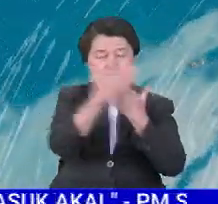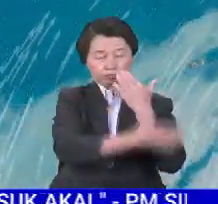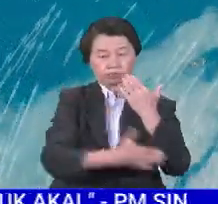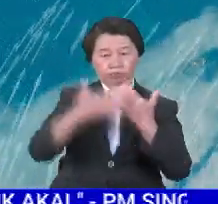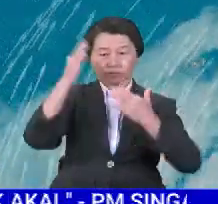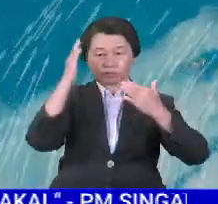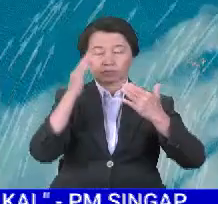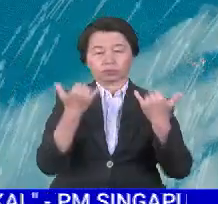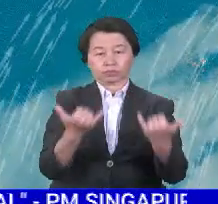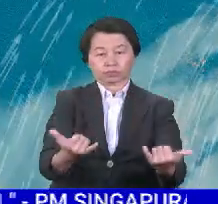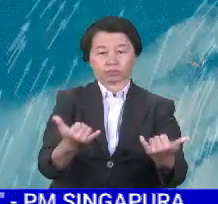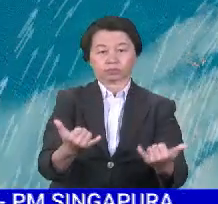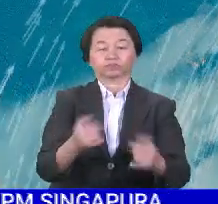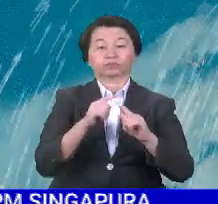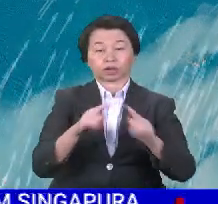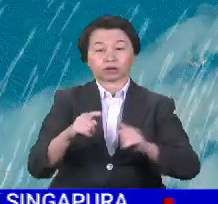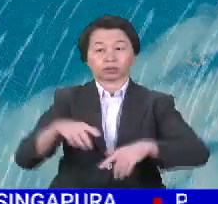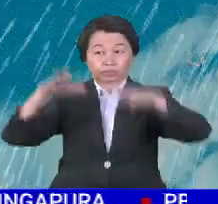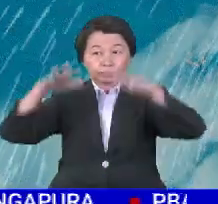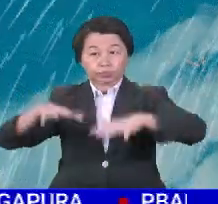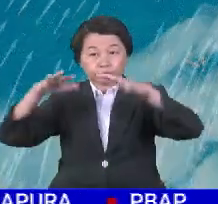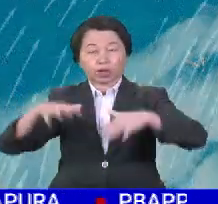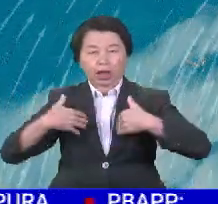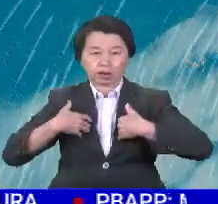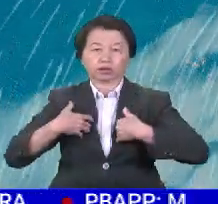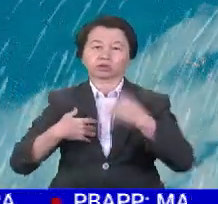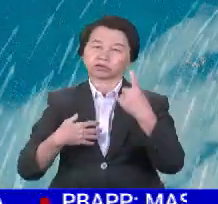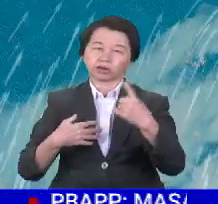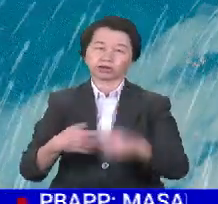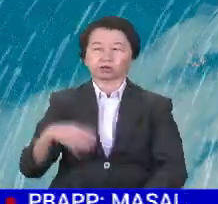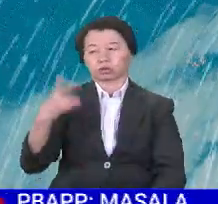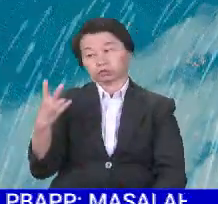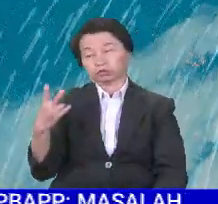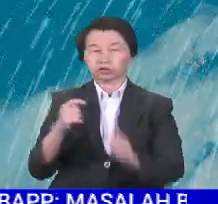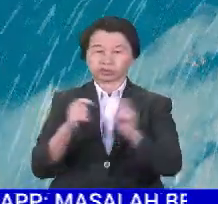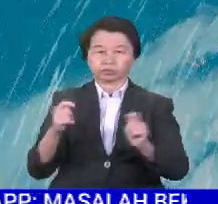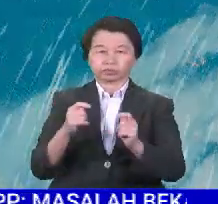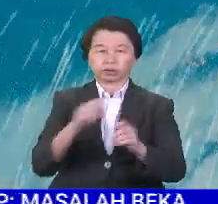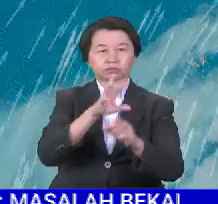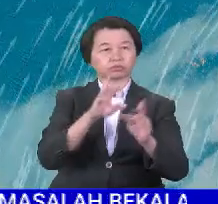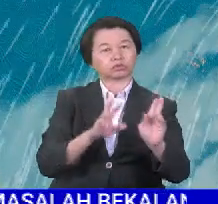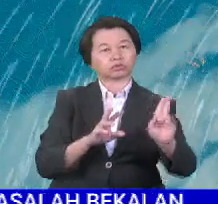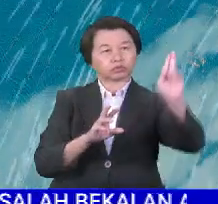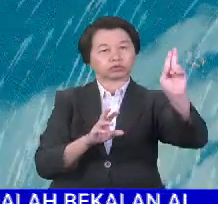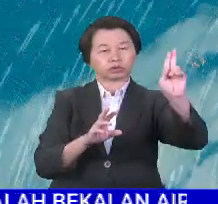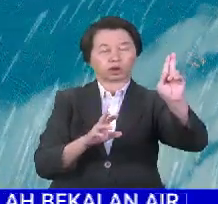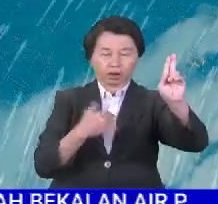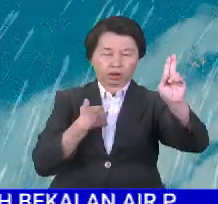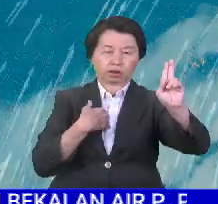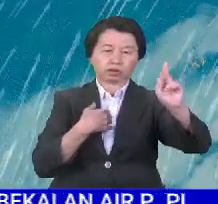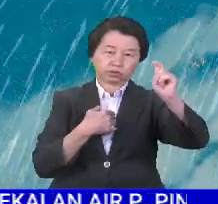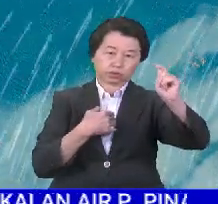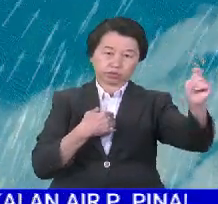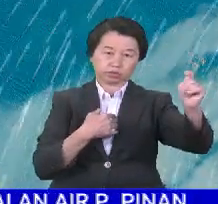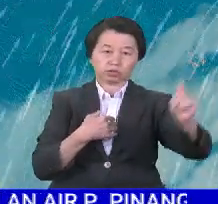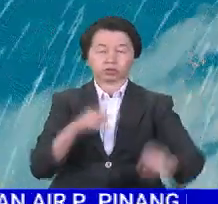negeri Semenanjung Buak Mas ini. Namun hujan di satu dua tempat hanya berlaku melibatkan utara di pantai timur dan